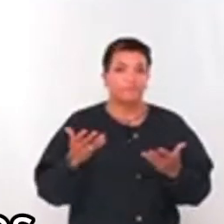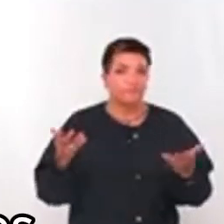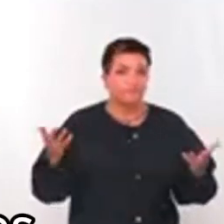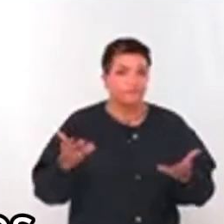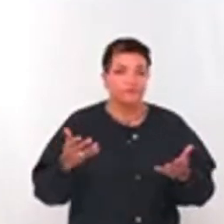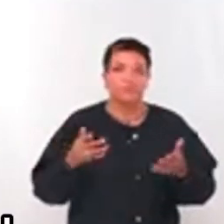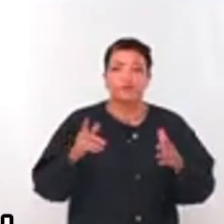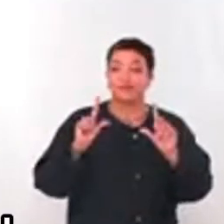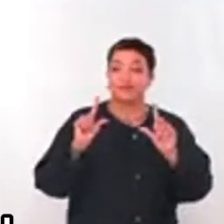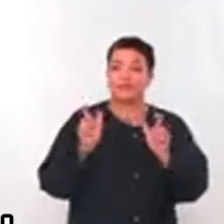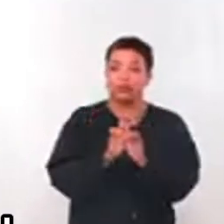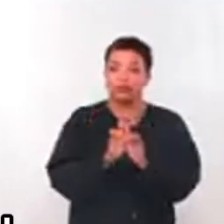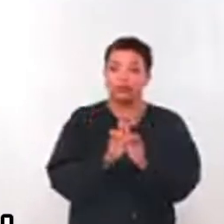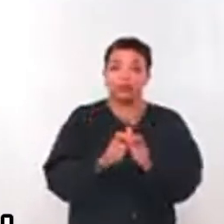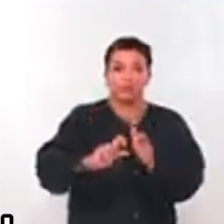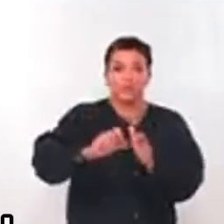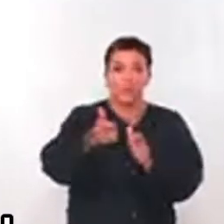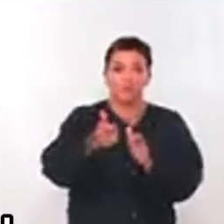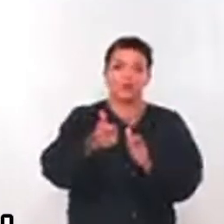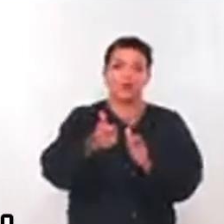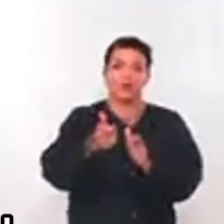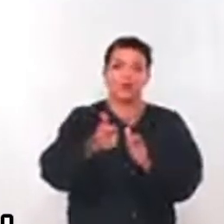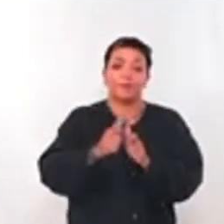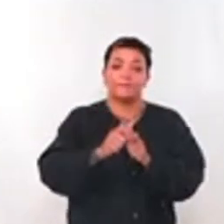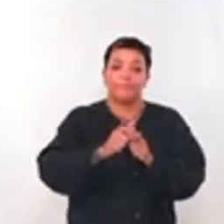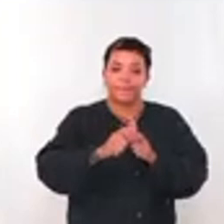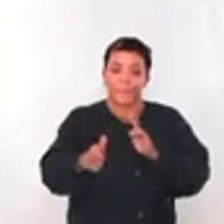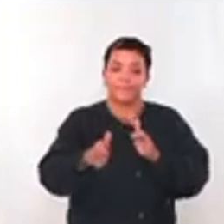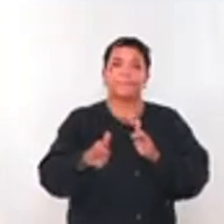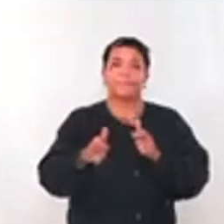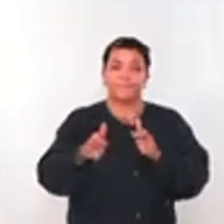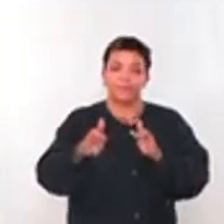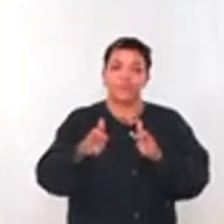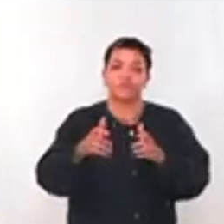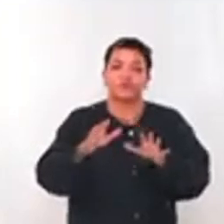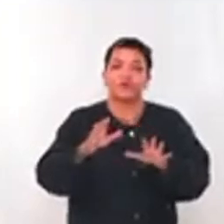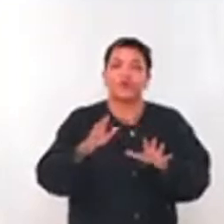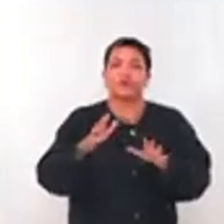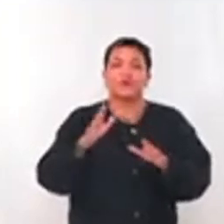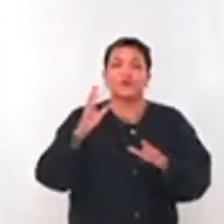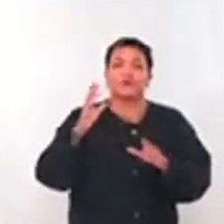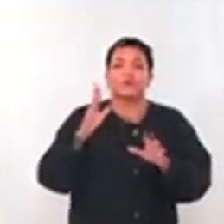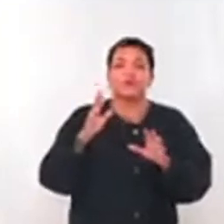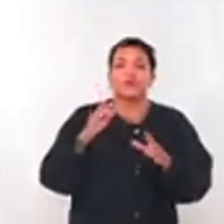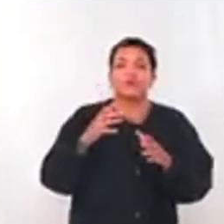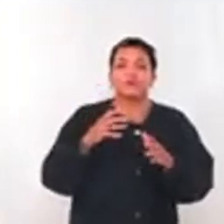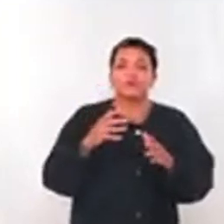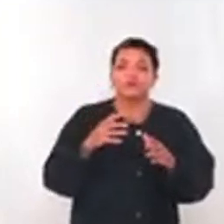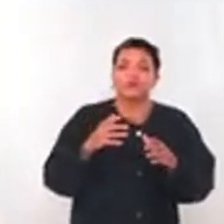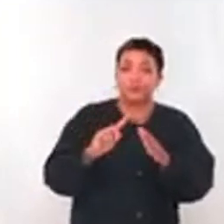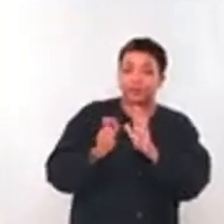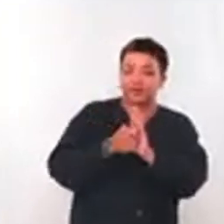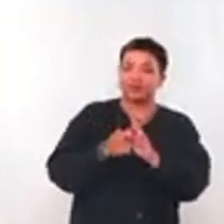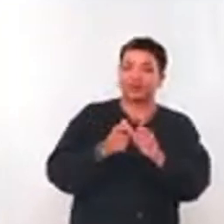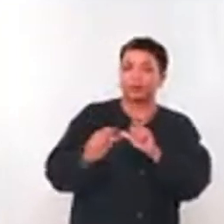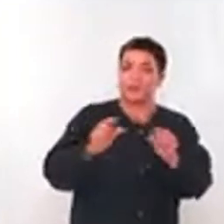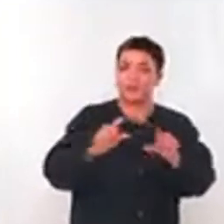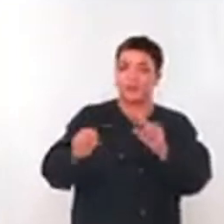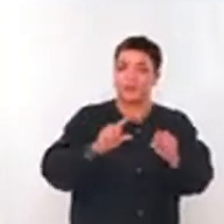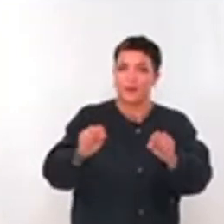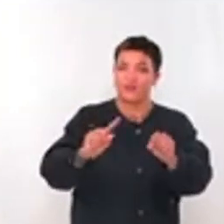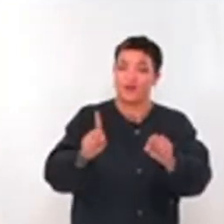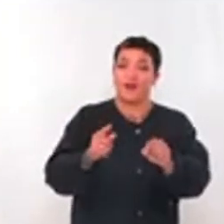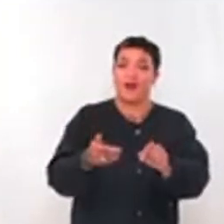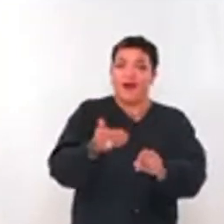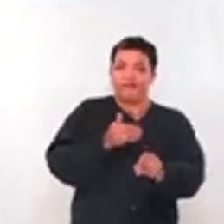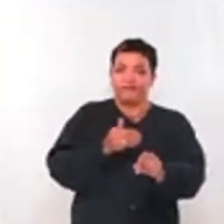diagnostics en amont des évacuations pour faire des résorptions in situ et plus seulement des résorptions au moment des évacuations, de prendre en